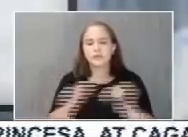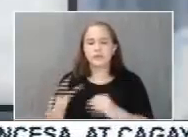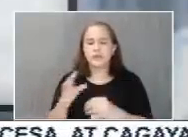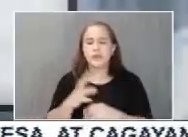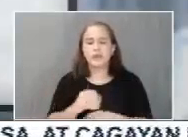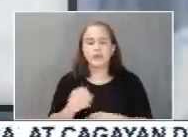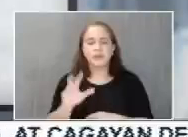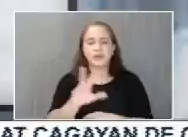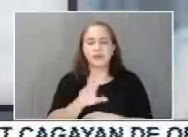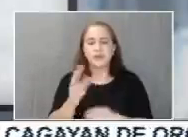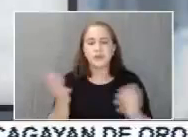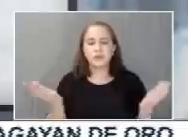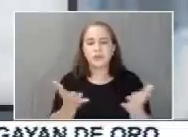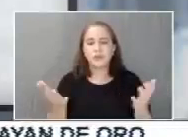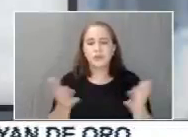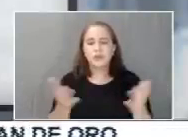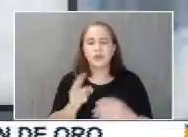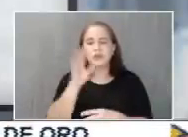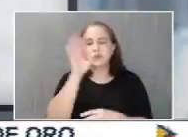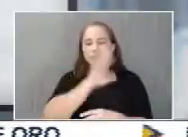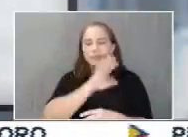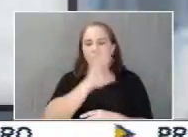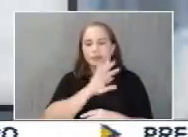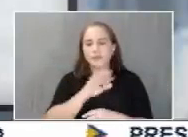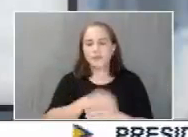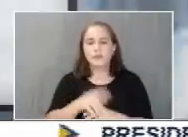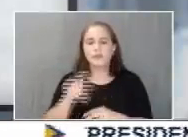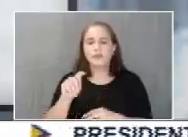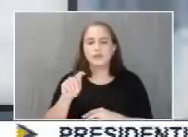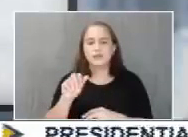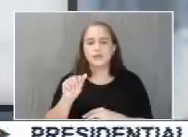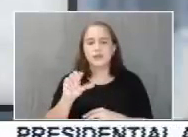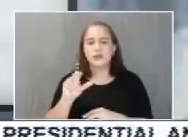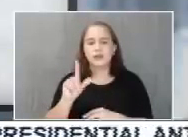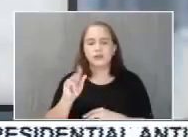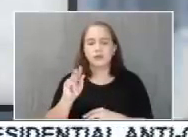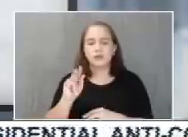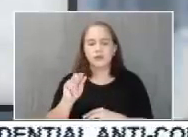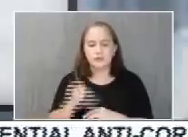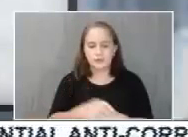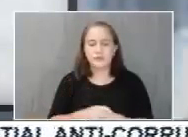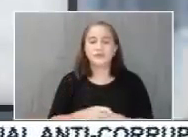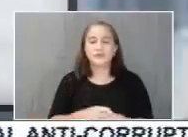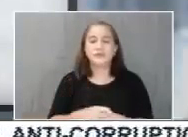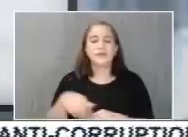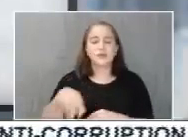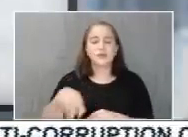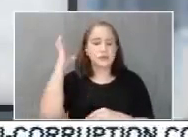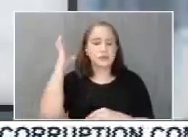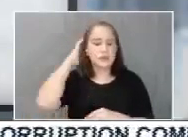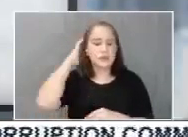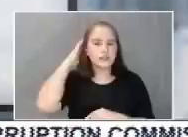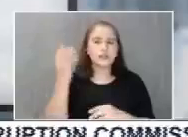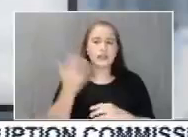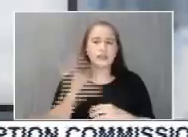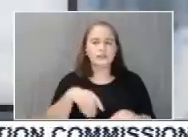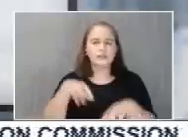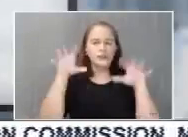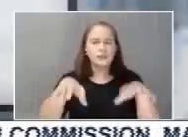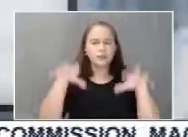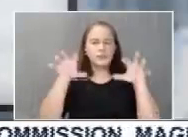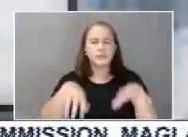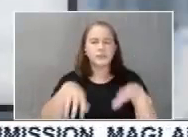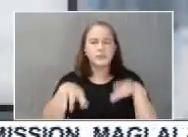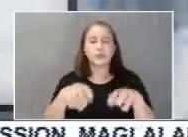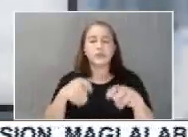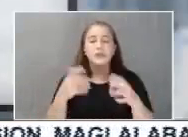ring naitala sa Dagupan City noong April 29, 1921 at May 11, 1969 na parehong 42 degrees